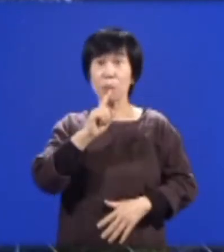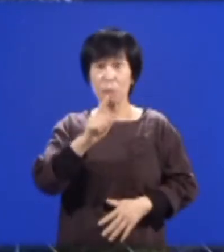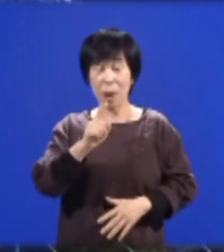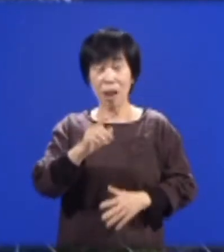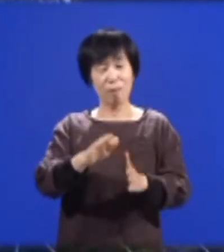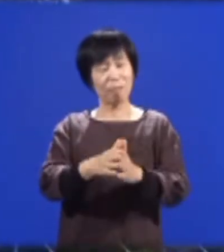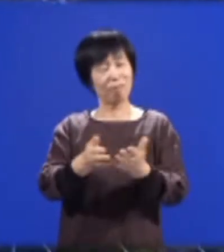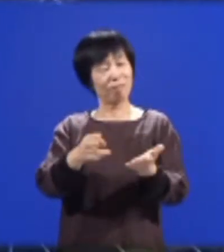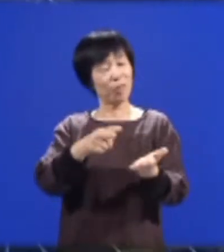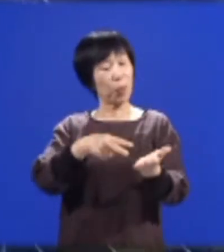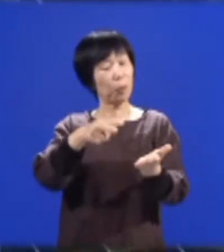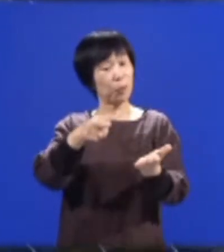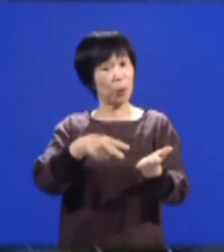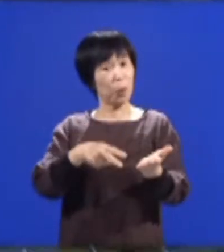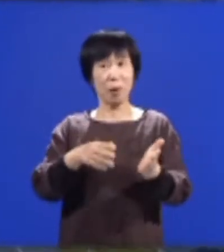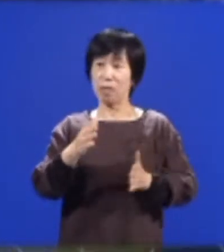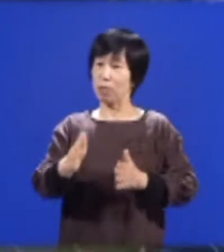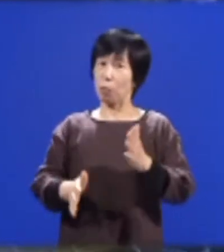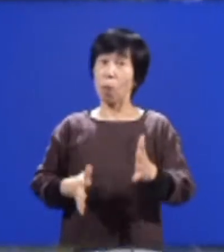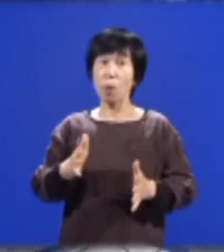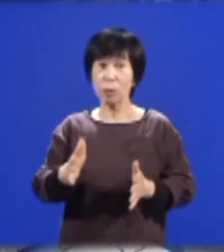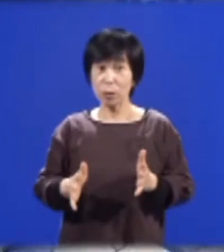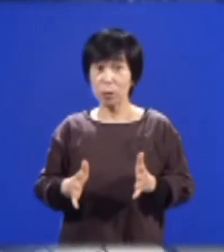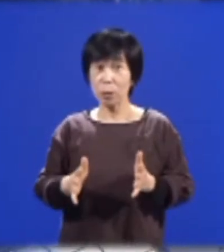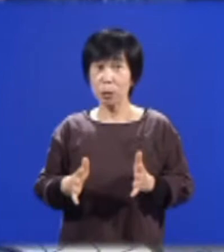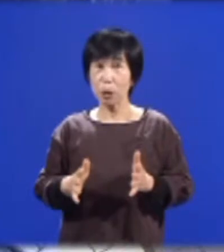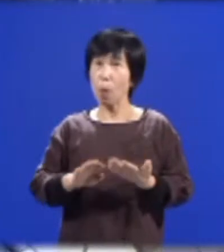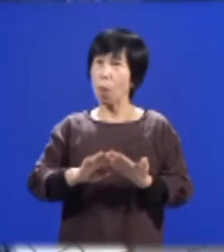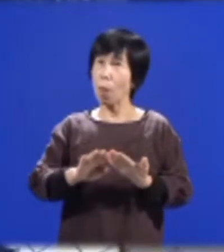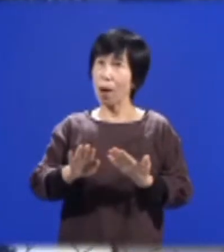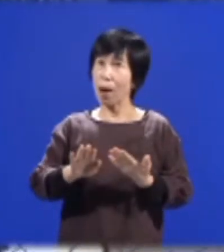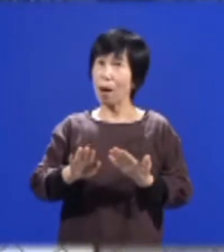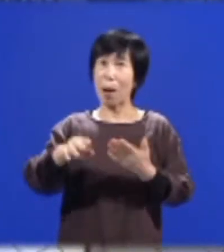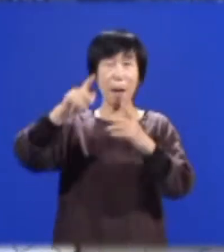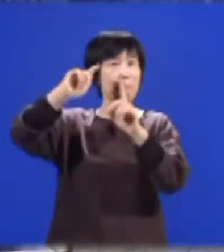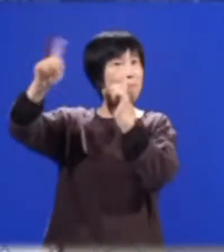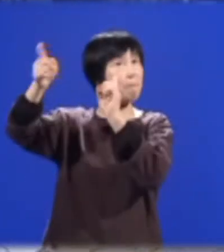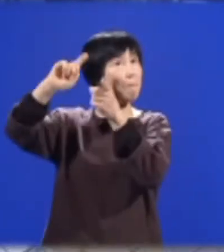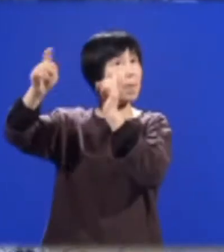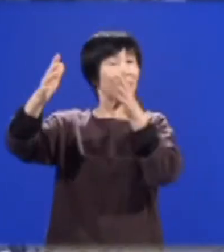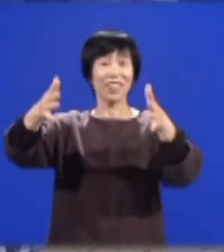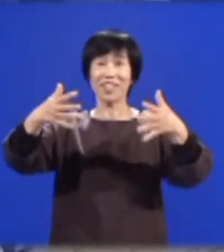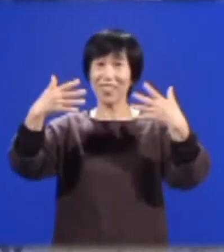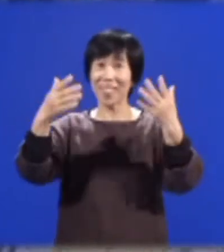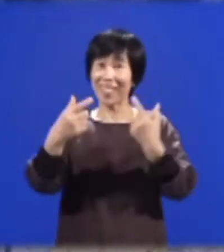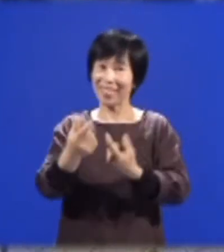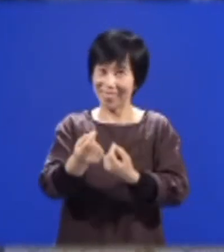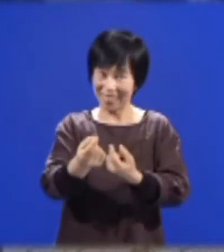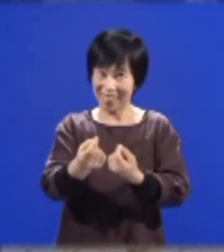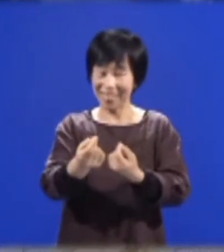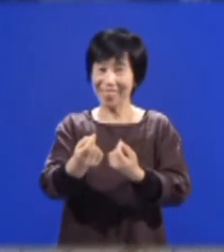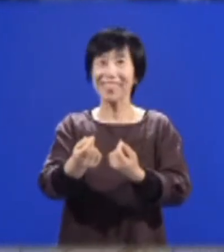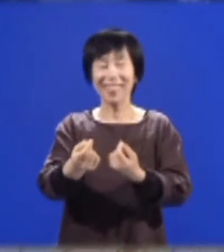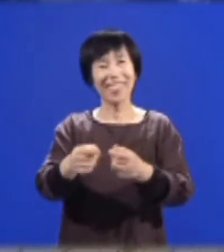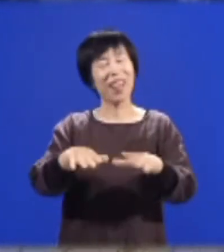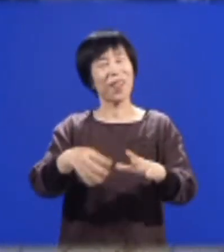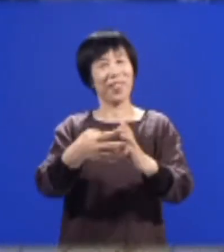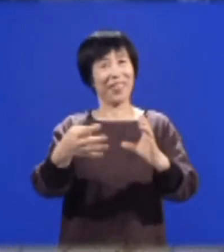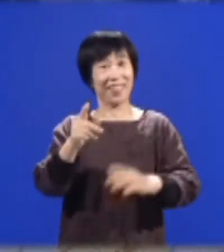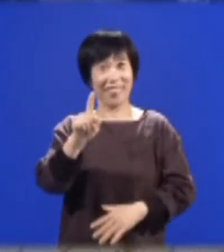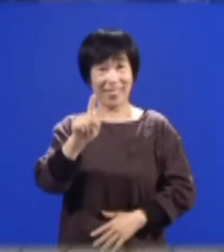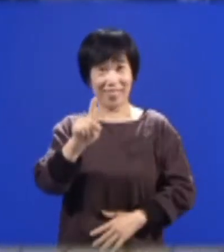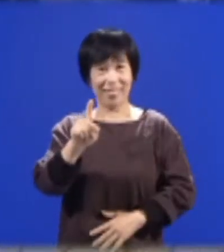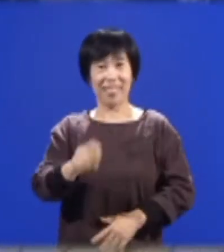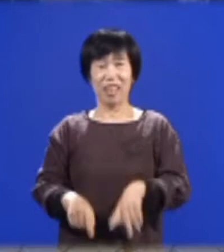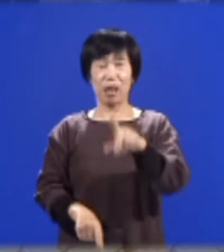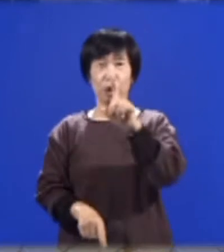ーツの秋ときたら、次は祭りの秋。今回のチャンネル四日市は10